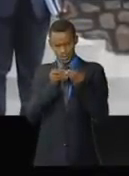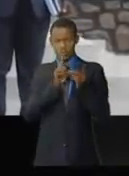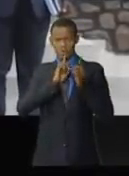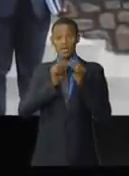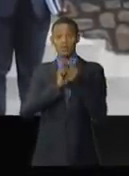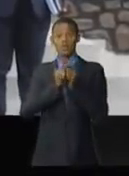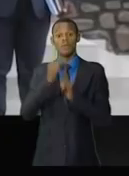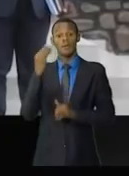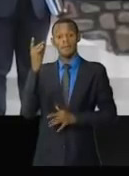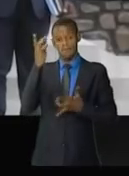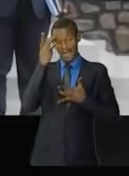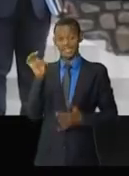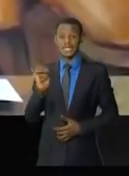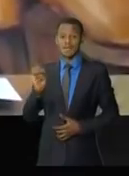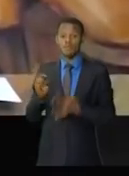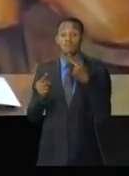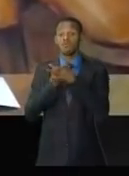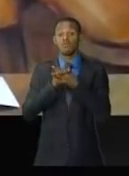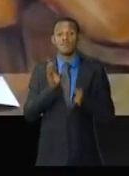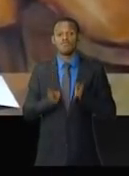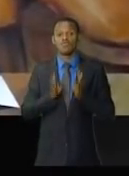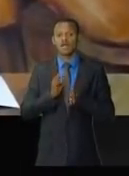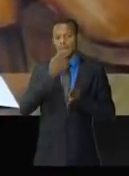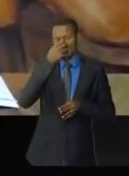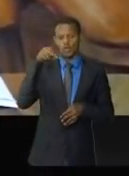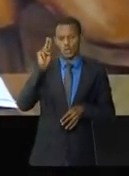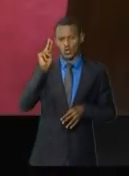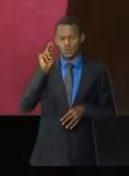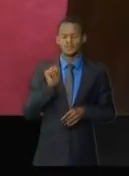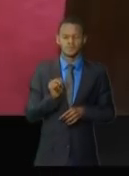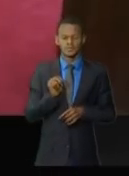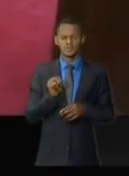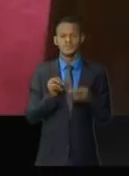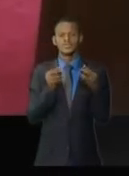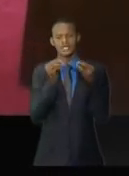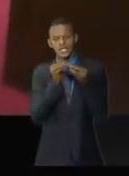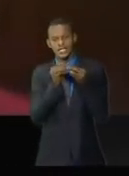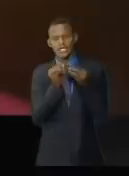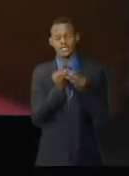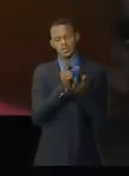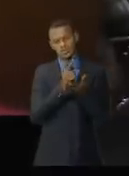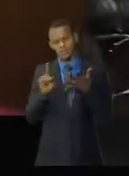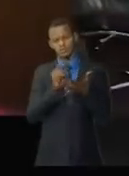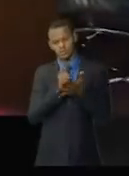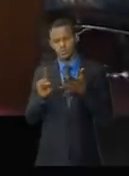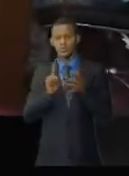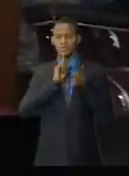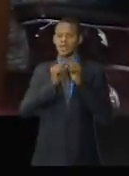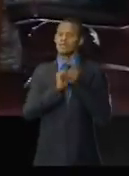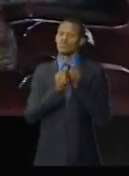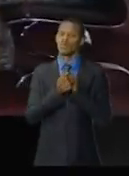Butembo, dans le Nord Kivu. La réunion hebdomadaire du gouvernement a aussi constaté la diminution de la